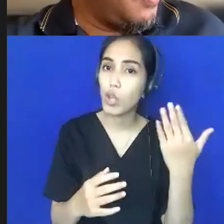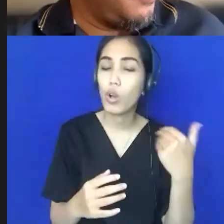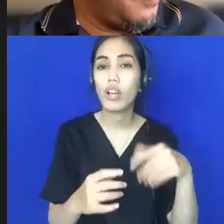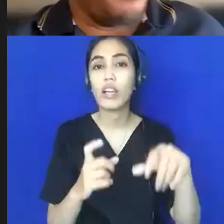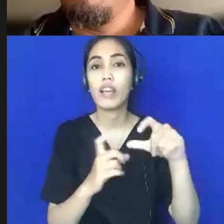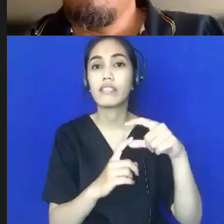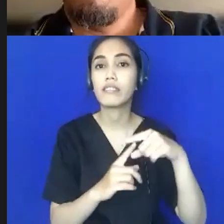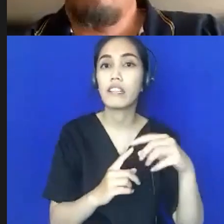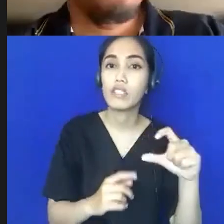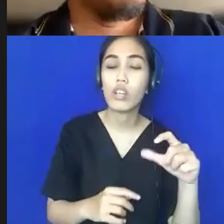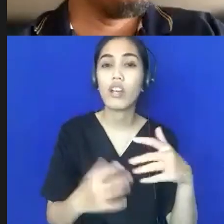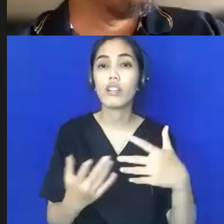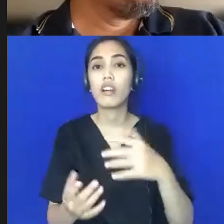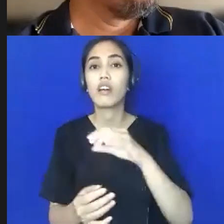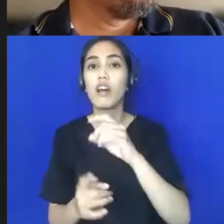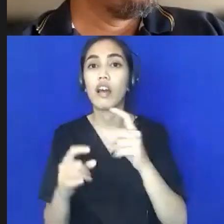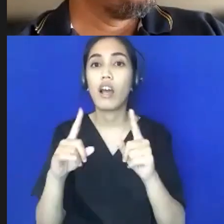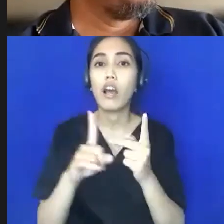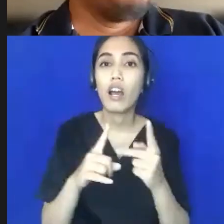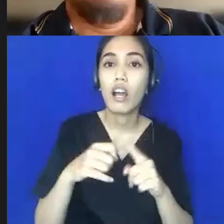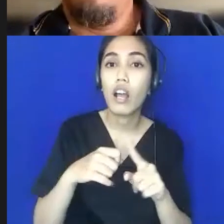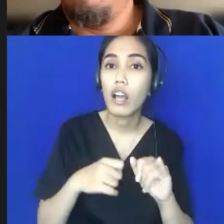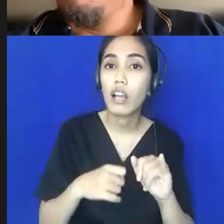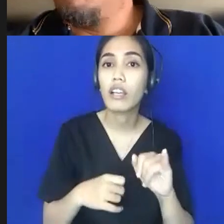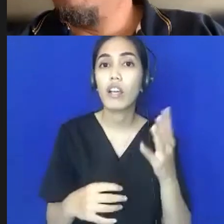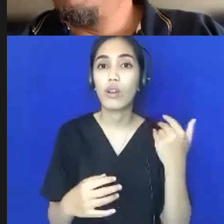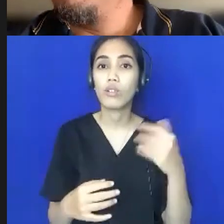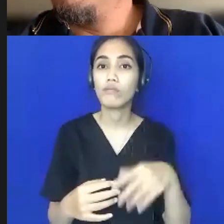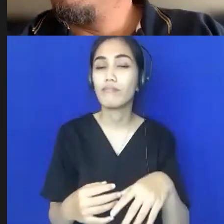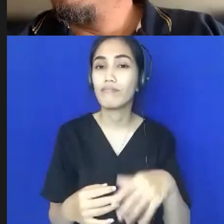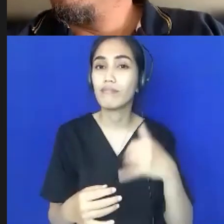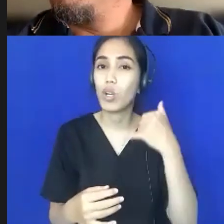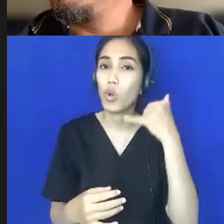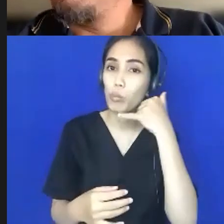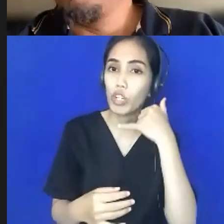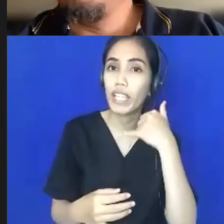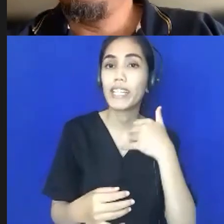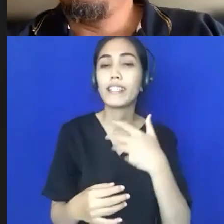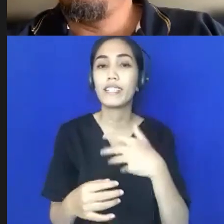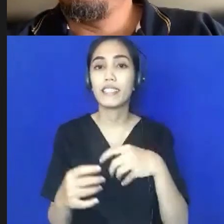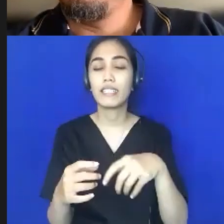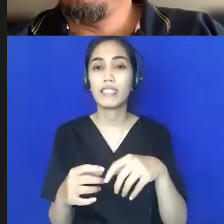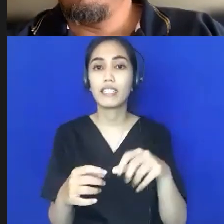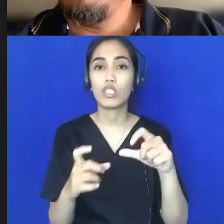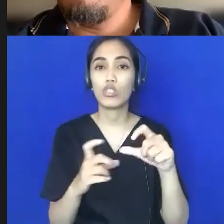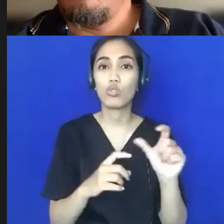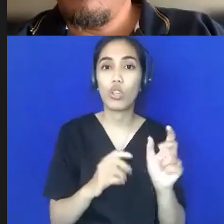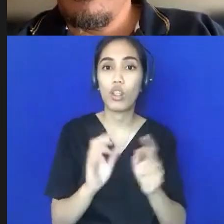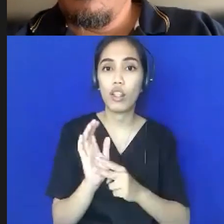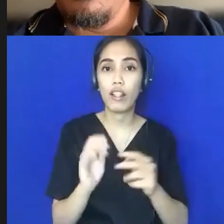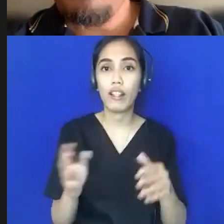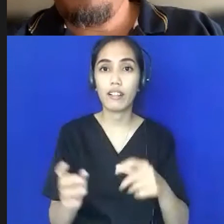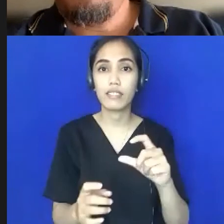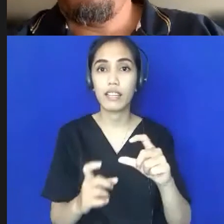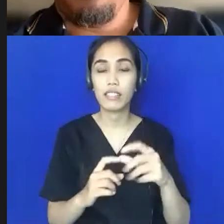SISDI, dan sebagainya. Nah, karena itu silahkan menghubungi kami, baik yang ada di level nasional